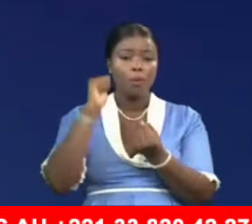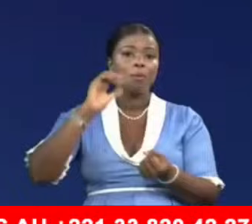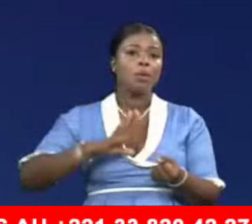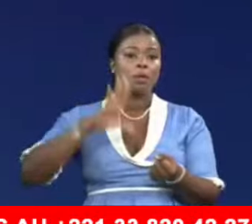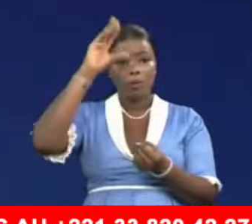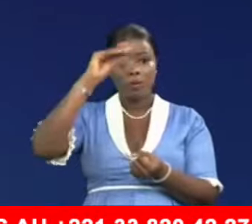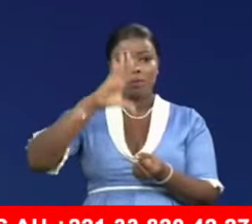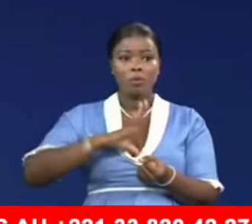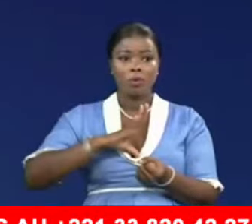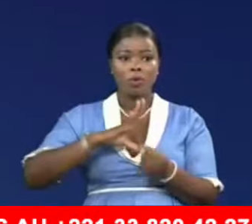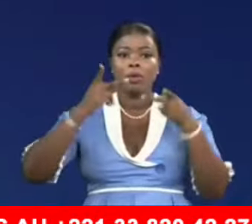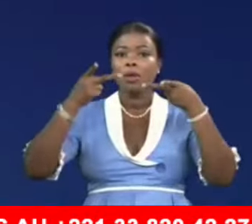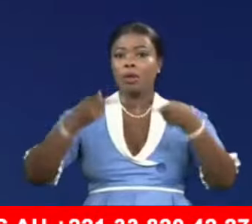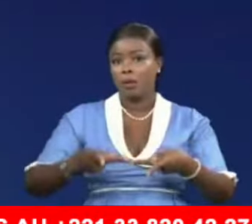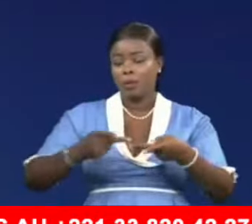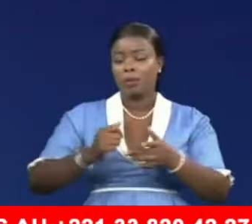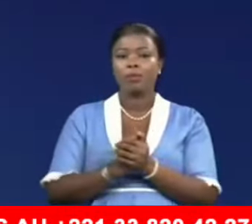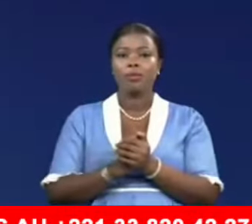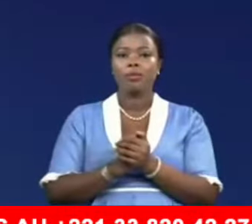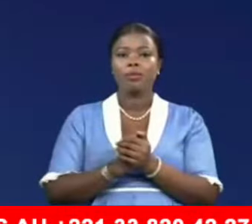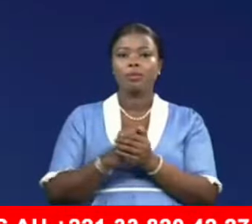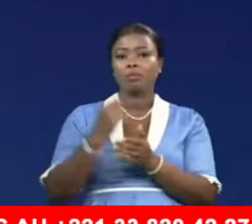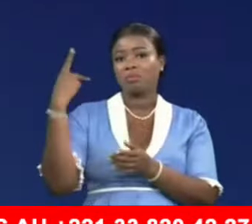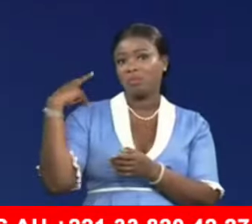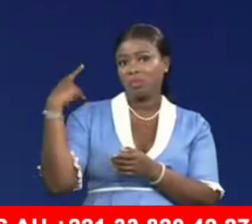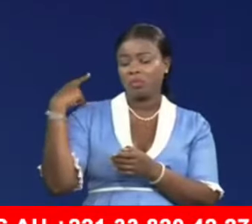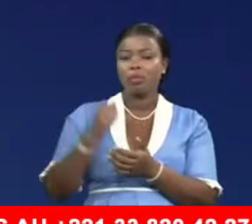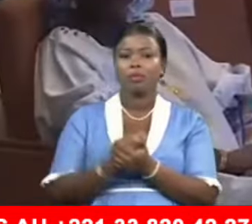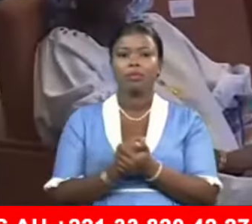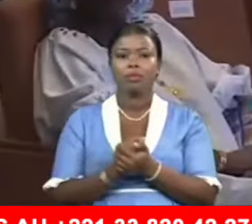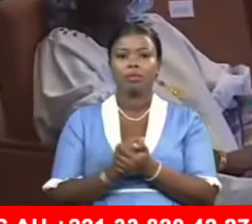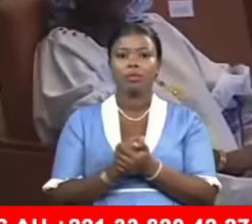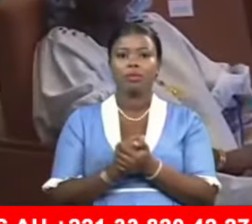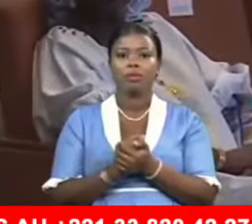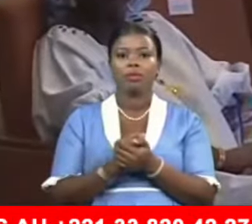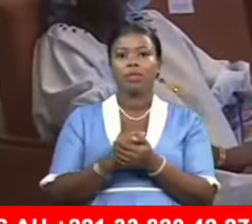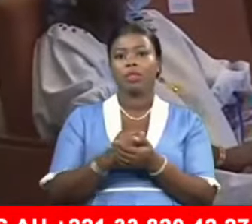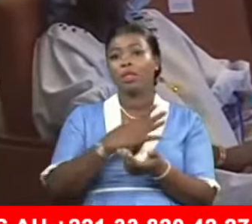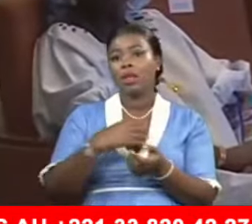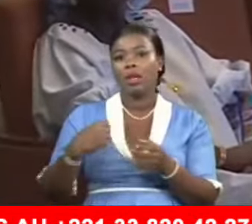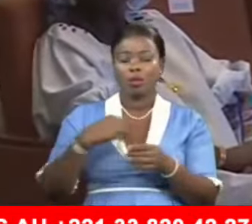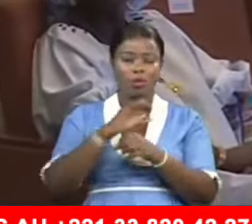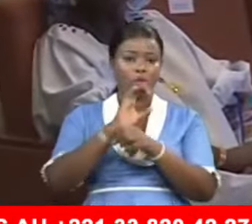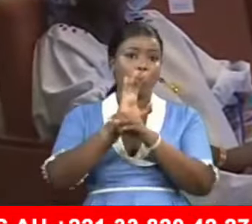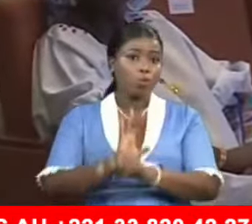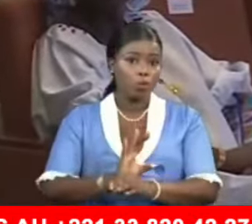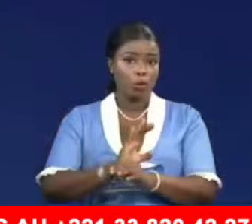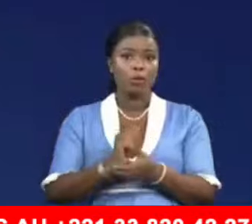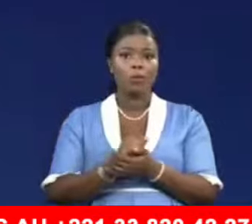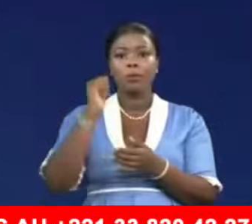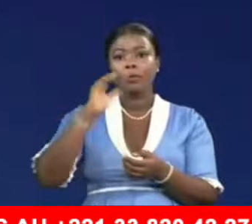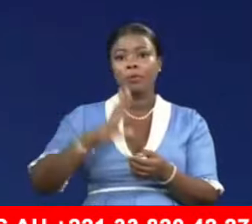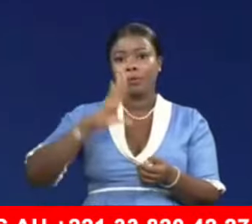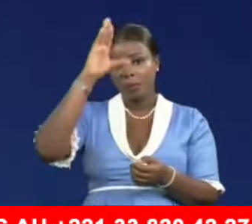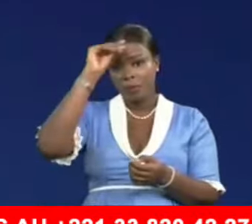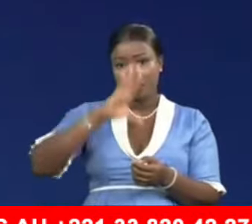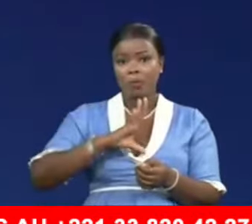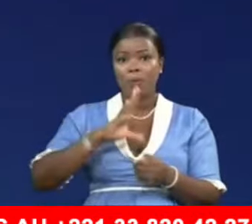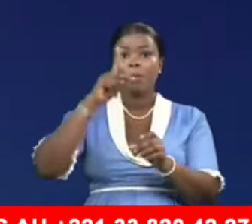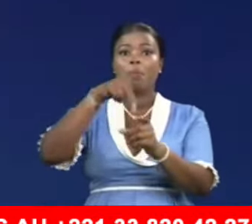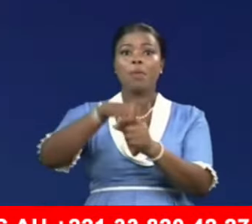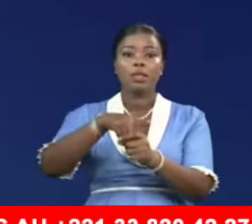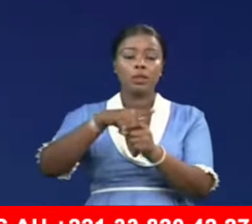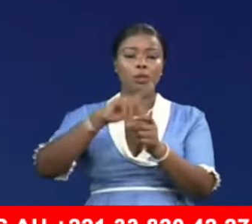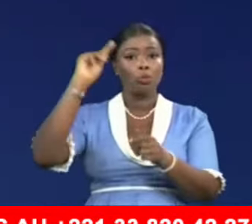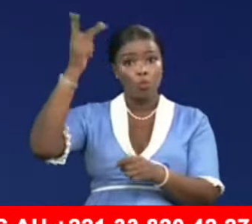représentants des autorités religieuses et coutumières Mesdames et Messieurs les représentants des partis politiques